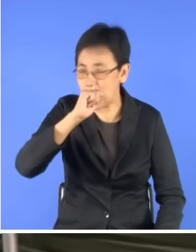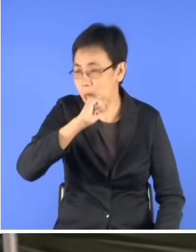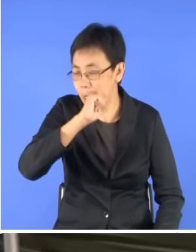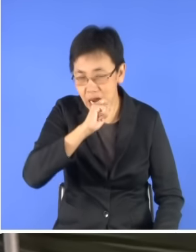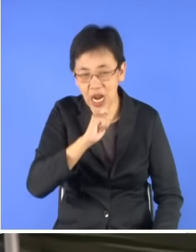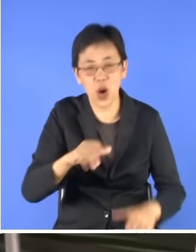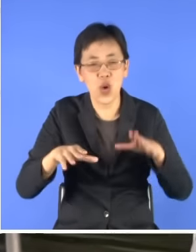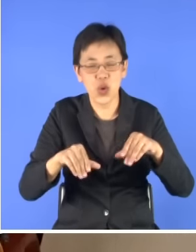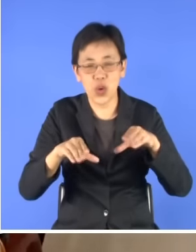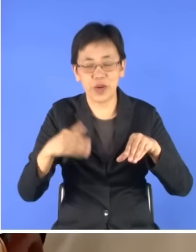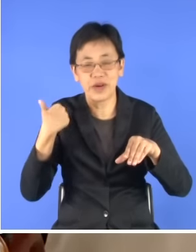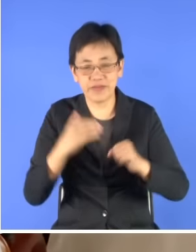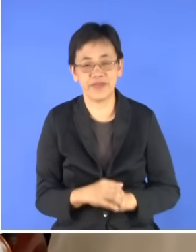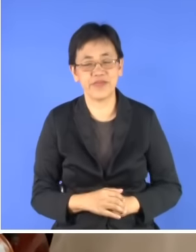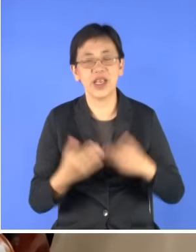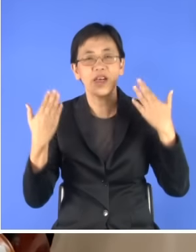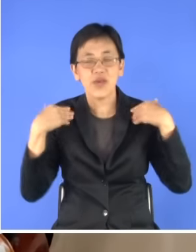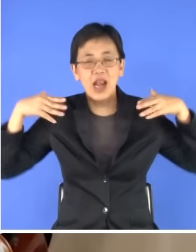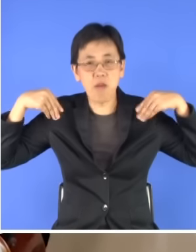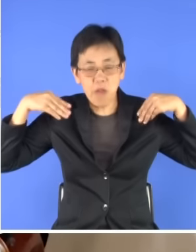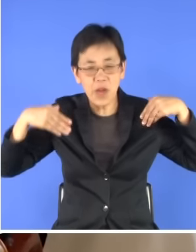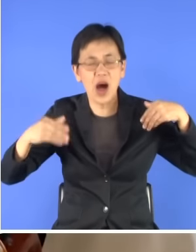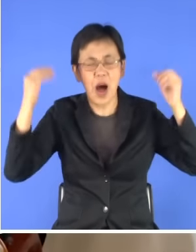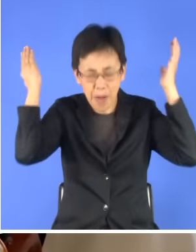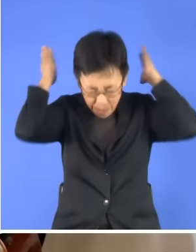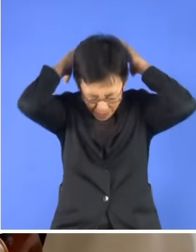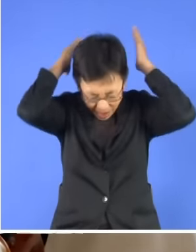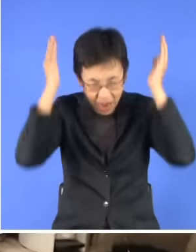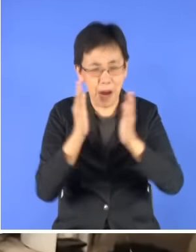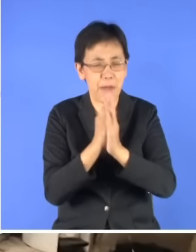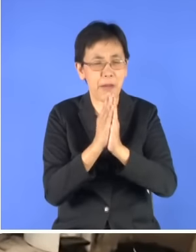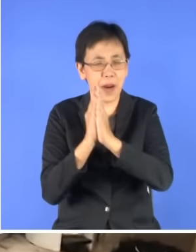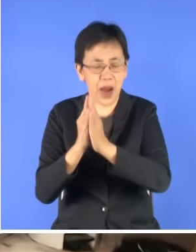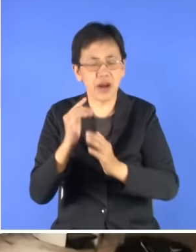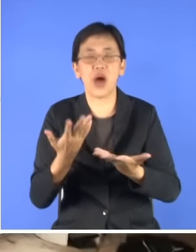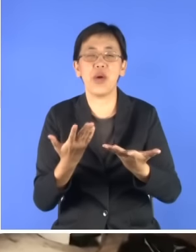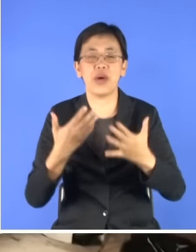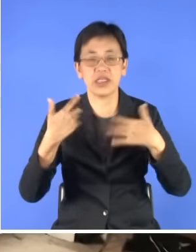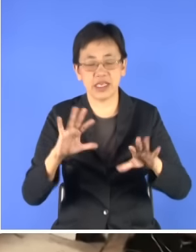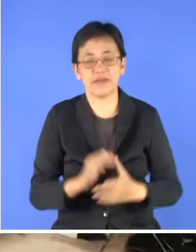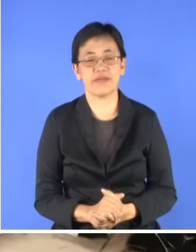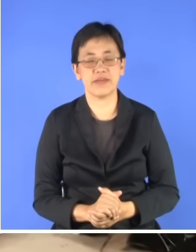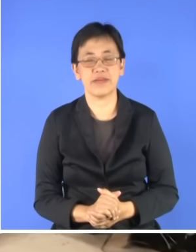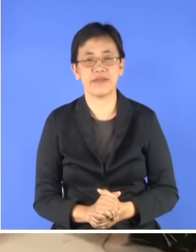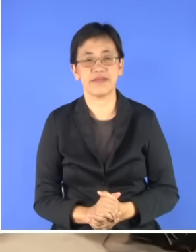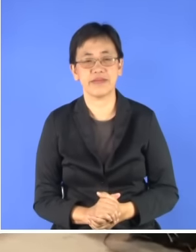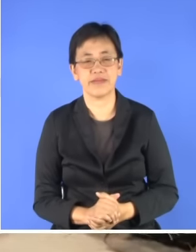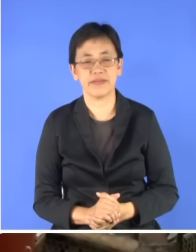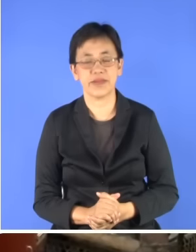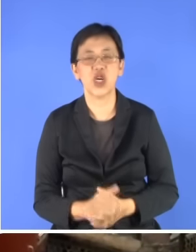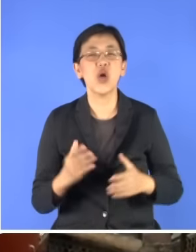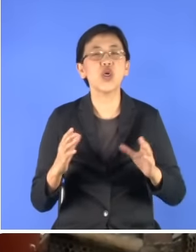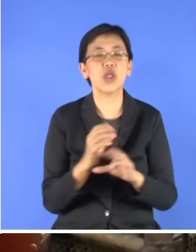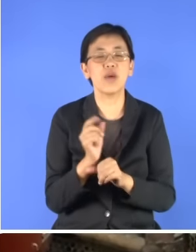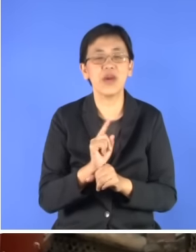ากนวดไหลนวดหลังเคาะหัวอีกปักปักปักเสร็จนี่ก็เลยเอาหยิบมุกเนี่ยมาเขียนไว้สรุปว่า